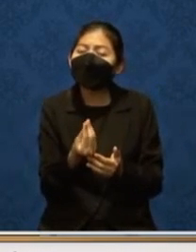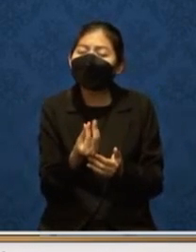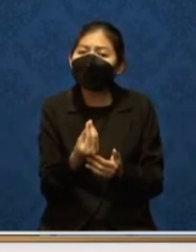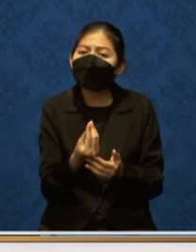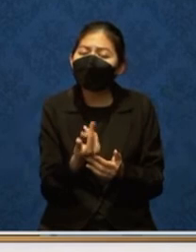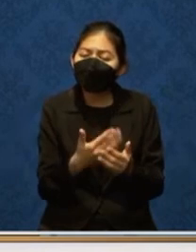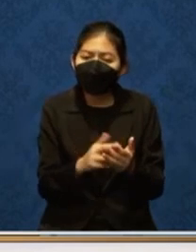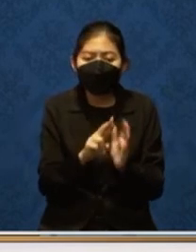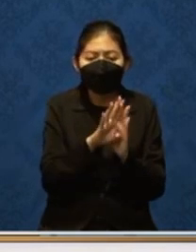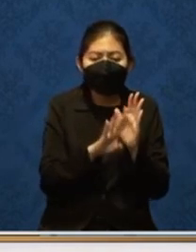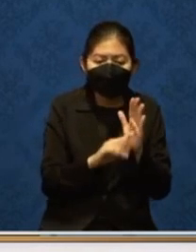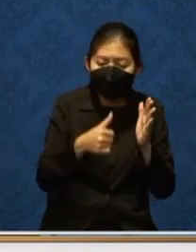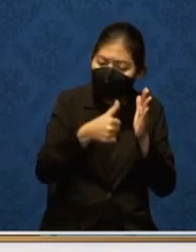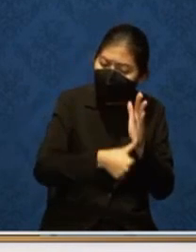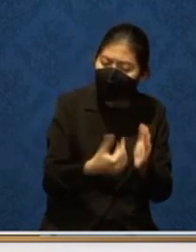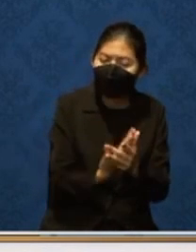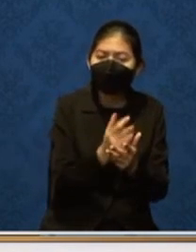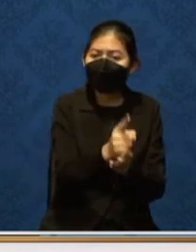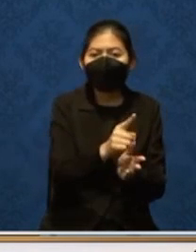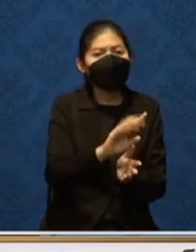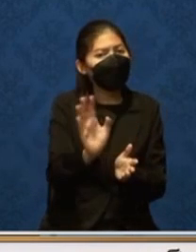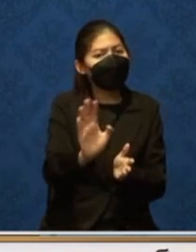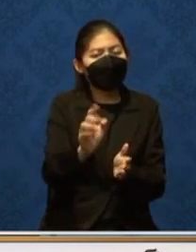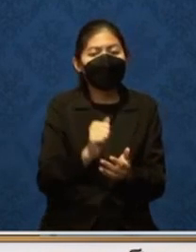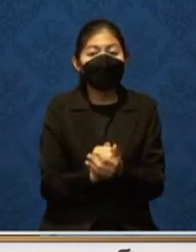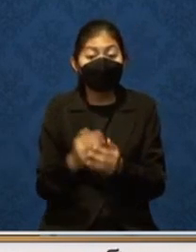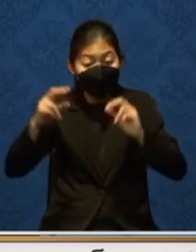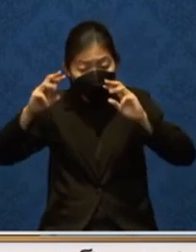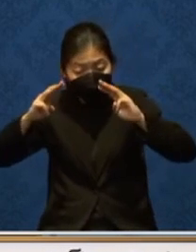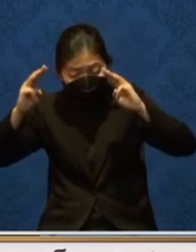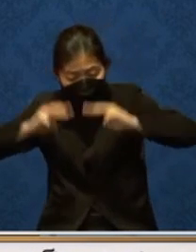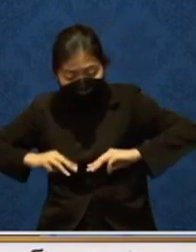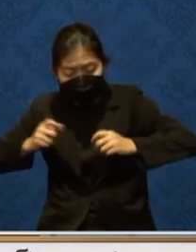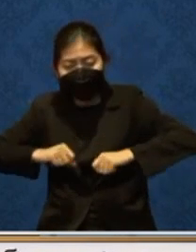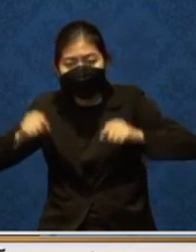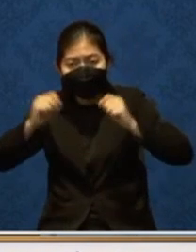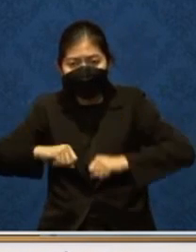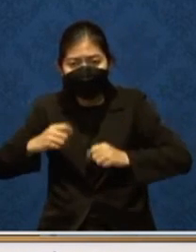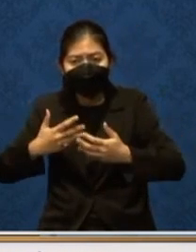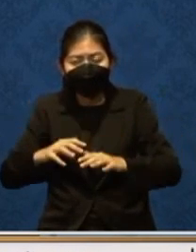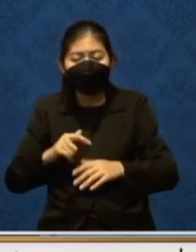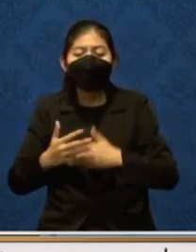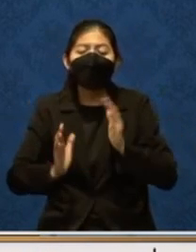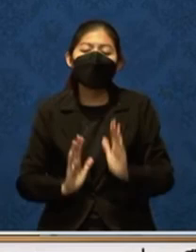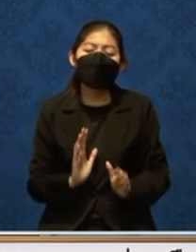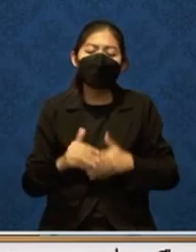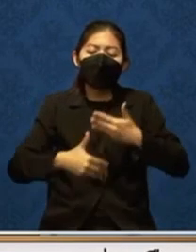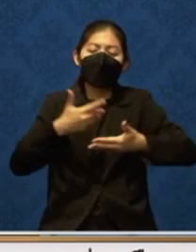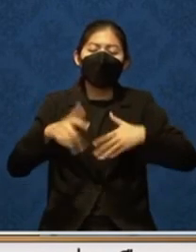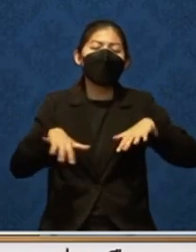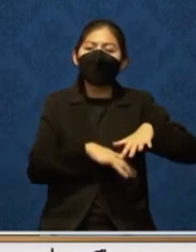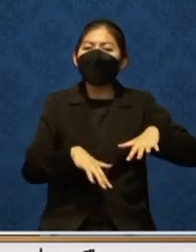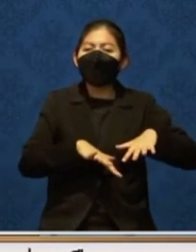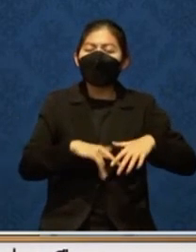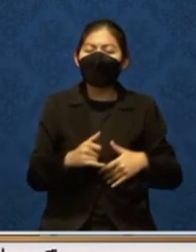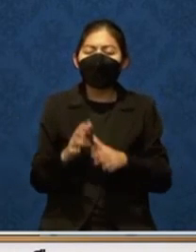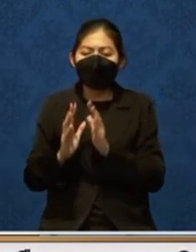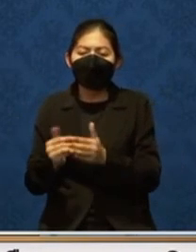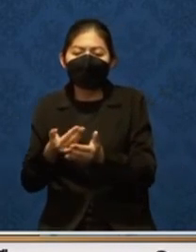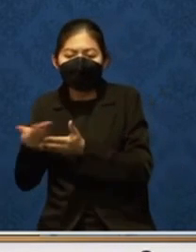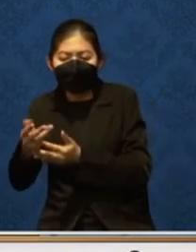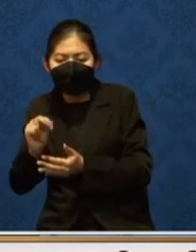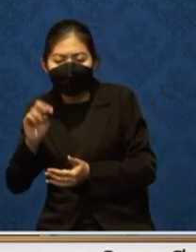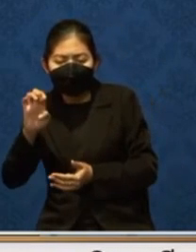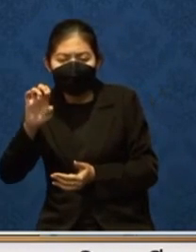ไม่ผ่านระบบภาศีใดๆมีการทำสัญญาซื้อคลาย ผู้ขายเป็บุคคลธรมดา ผู้ซ้อเป็นนิติบุคคล